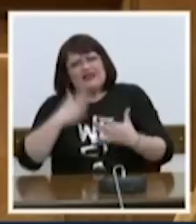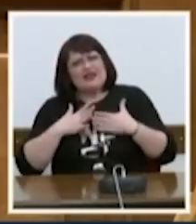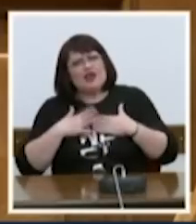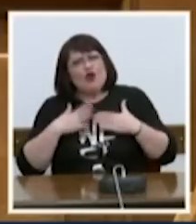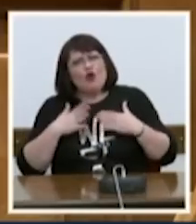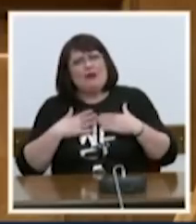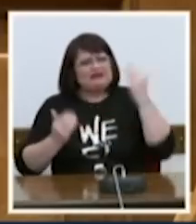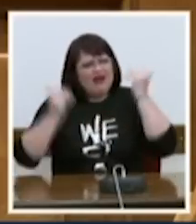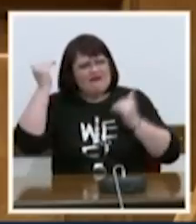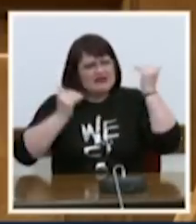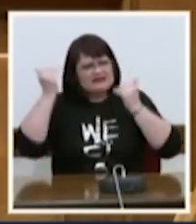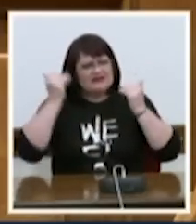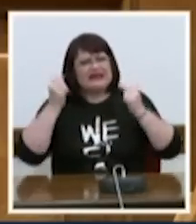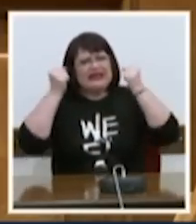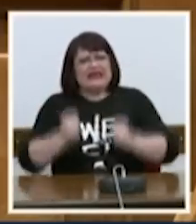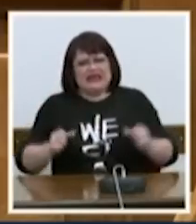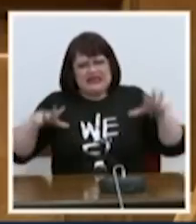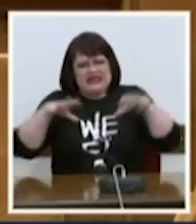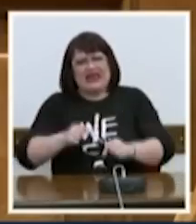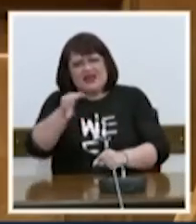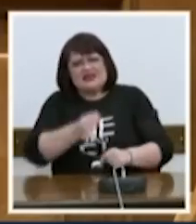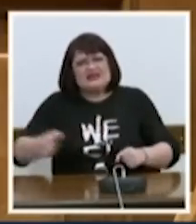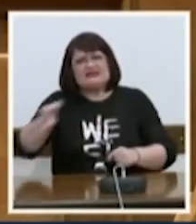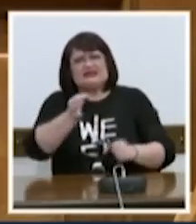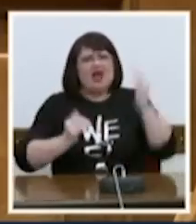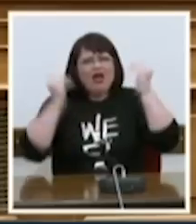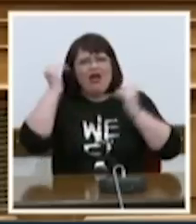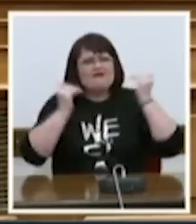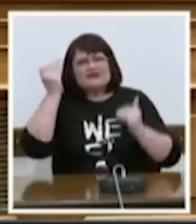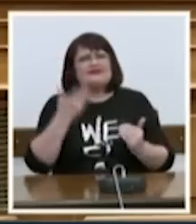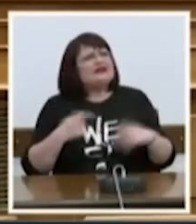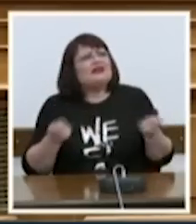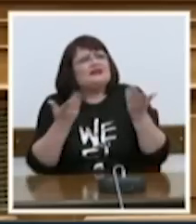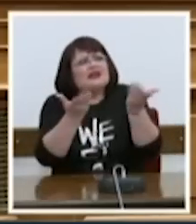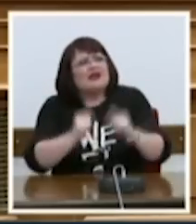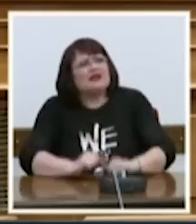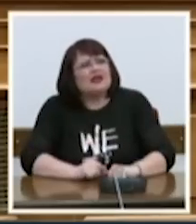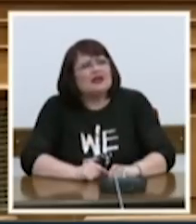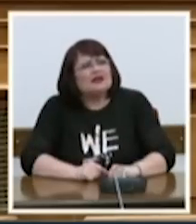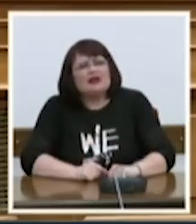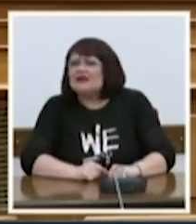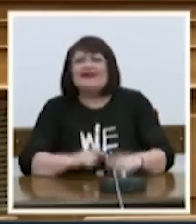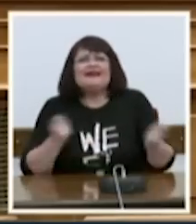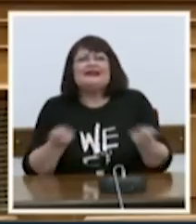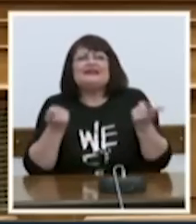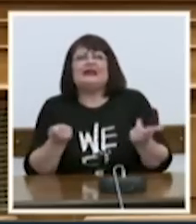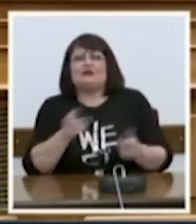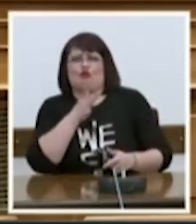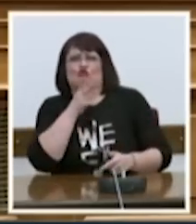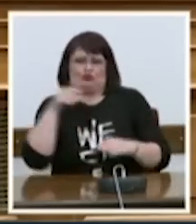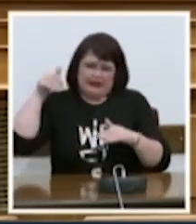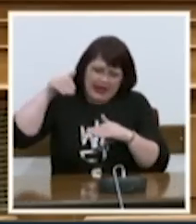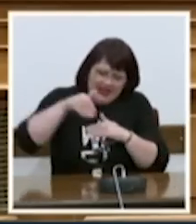και της κυριαρχίας ελληνικών νησιών, αυτά παραμένουν παρά την προσωρινή ύφεση